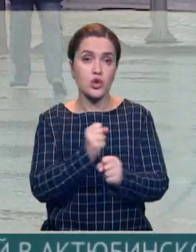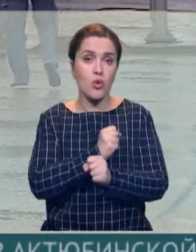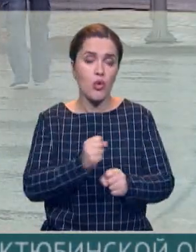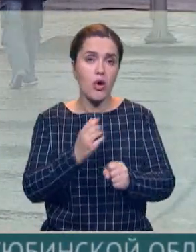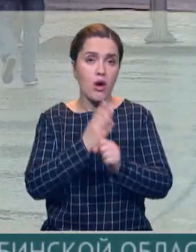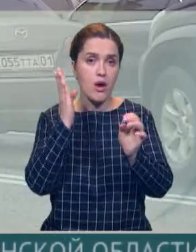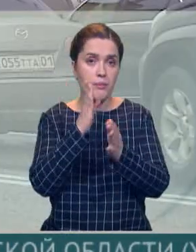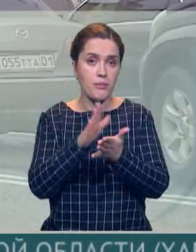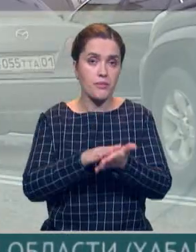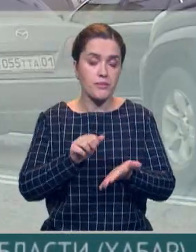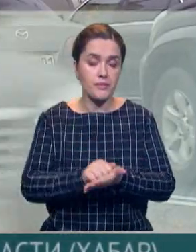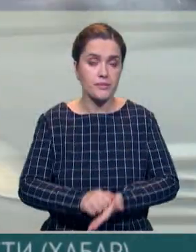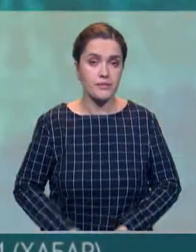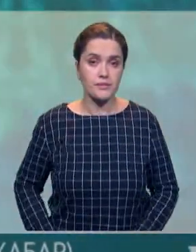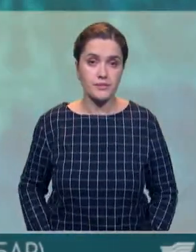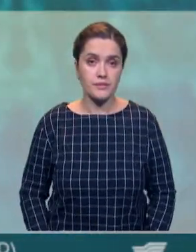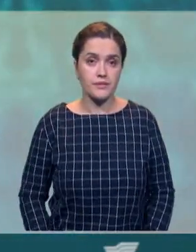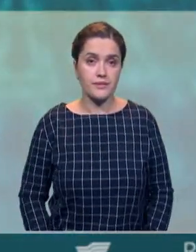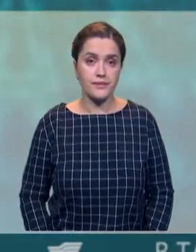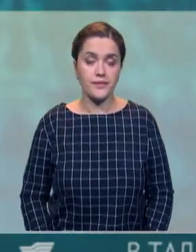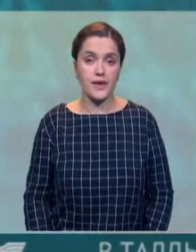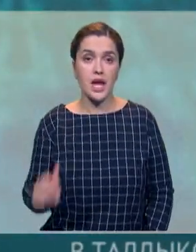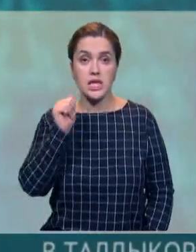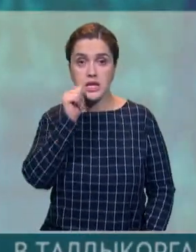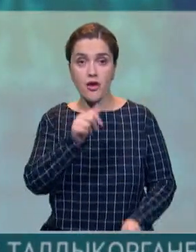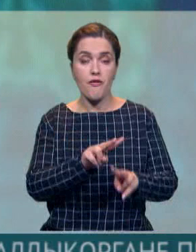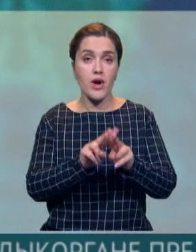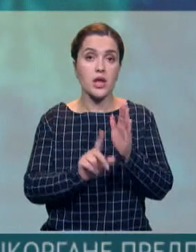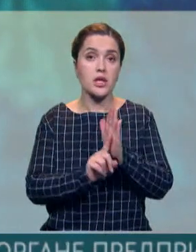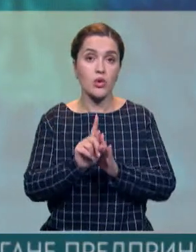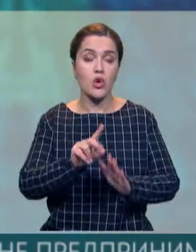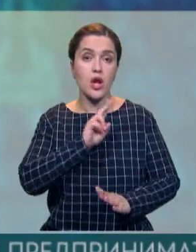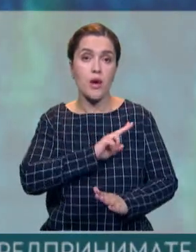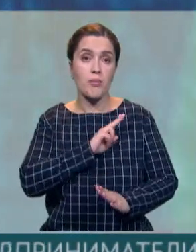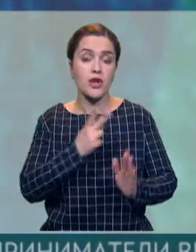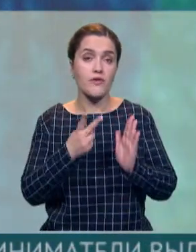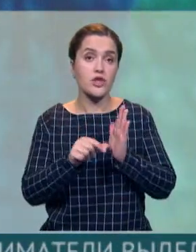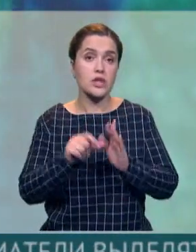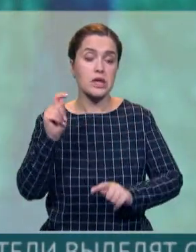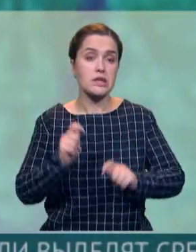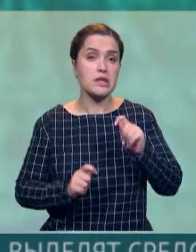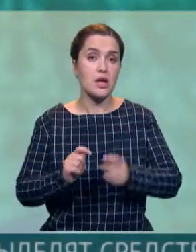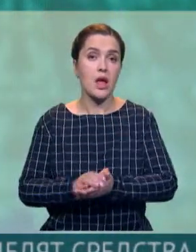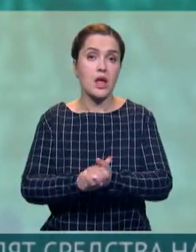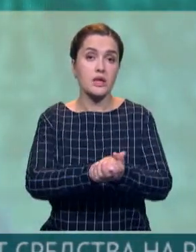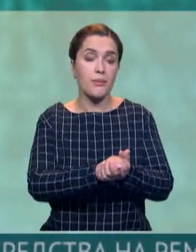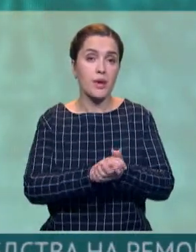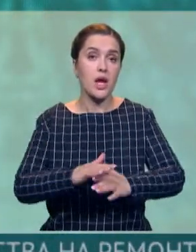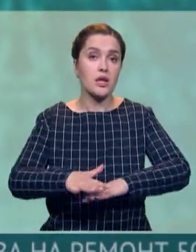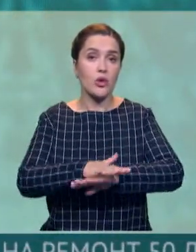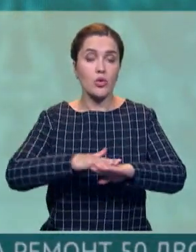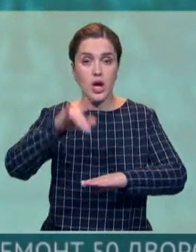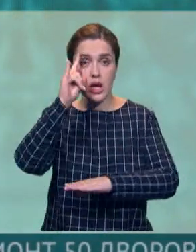перемещаются циклоны и антициклоны. Завтра в Астане начнет работу 26-я сессия Ассамблеи народа